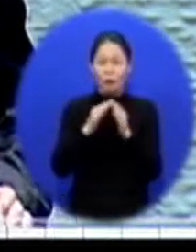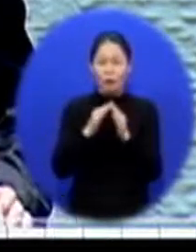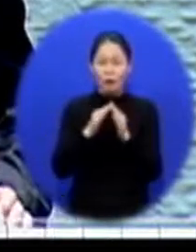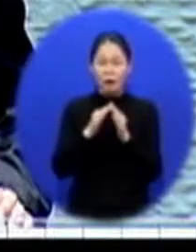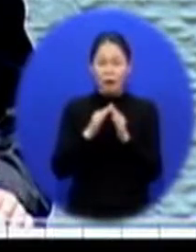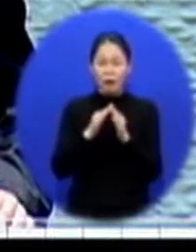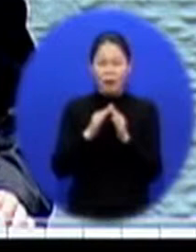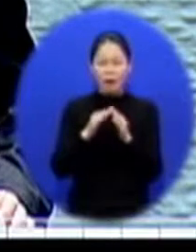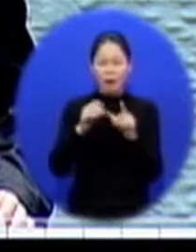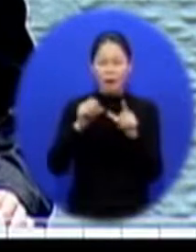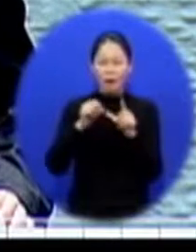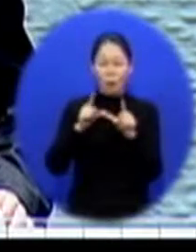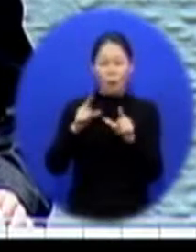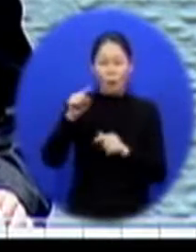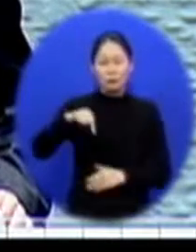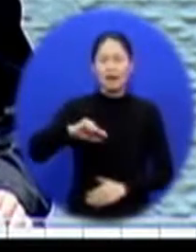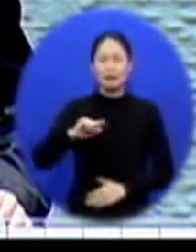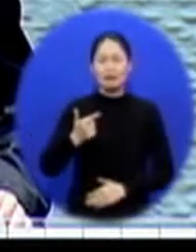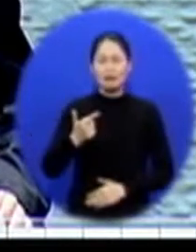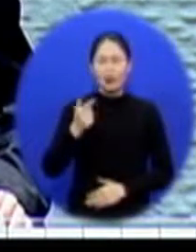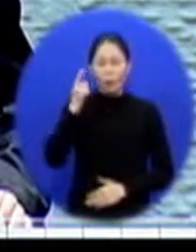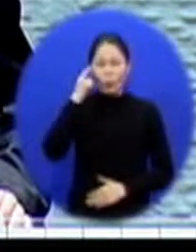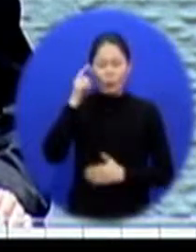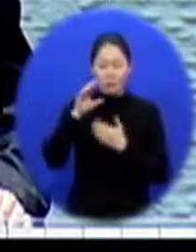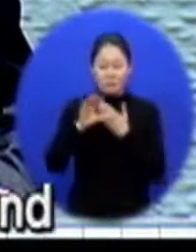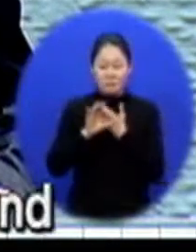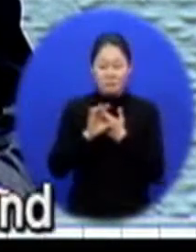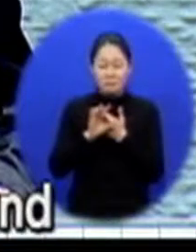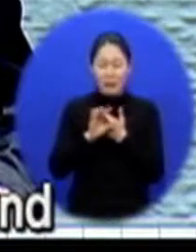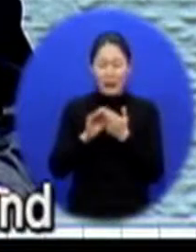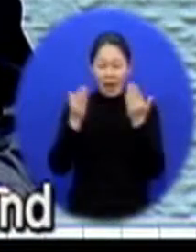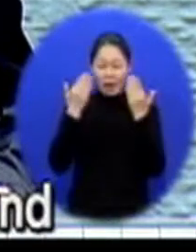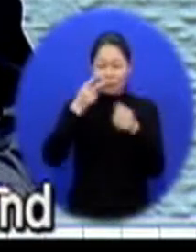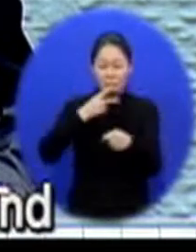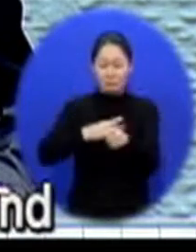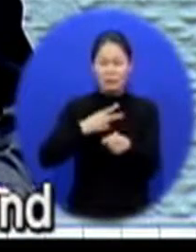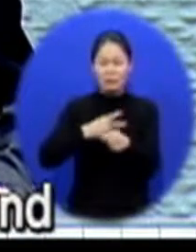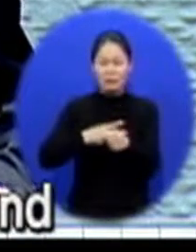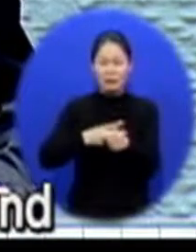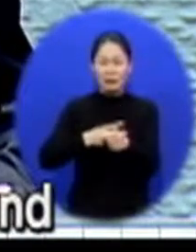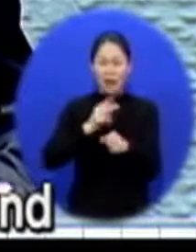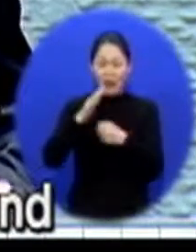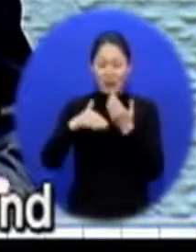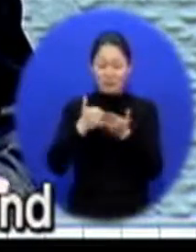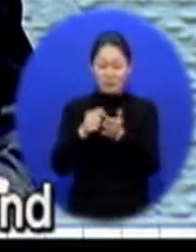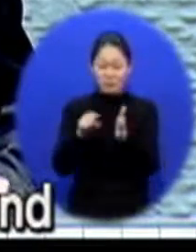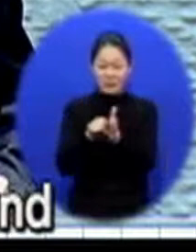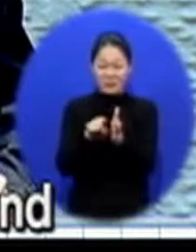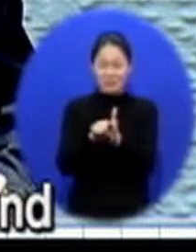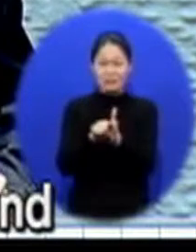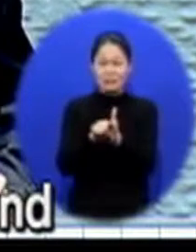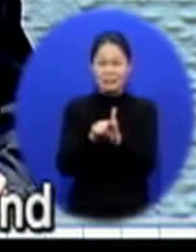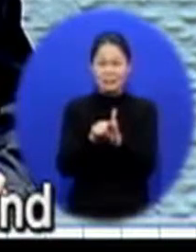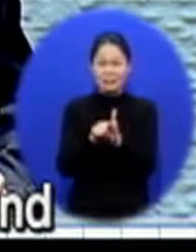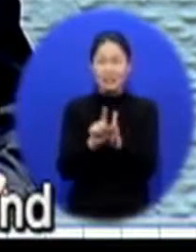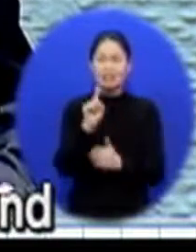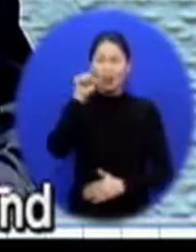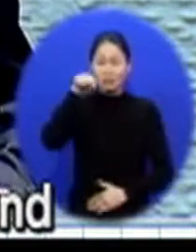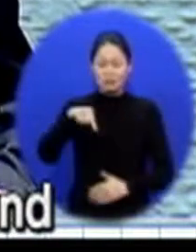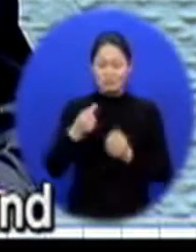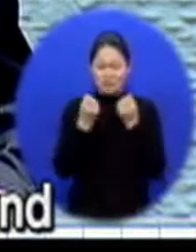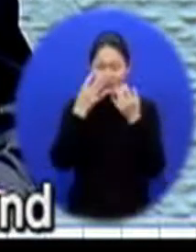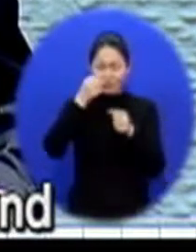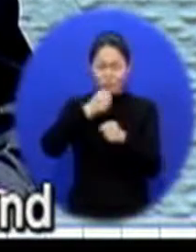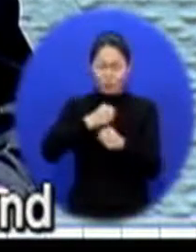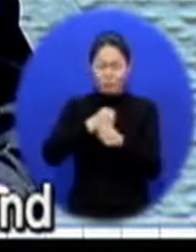봤습니다 그럴 수 밖에 없는 것이 학교 선생님이 하나님을 믿는 더 천지 창조를